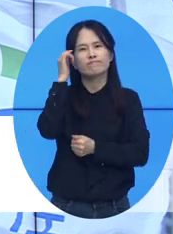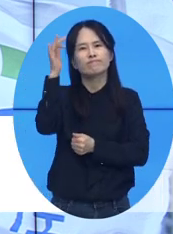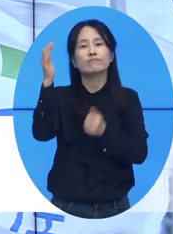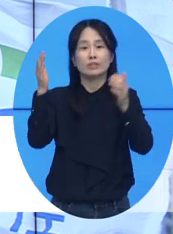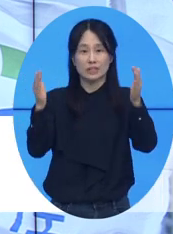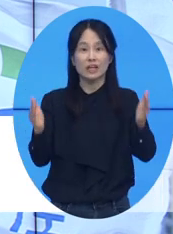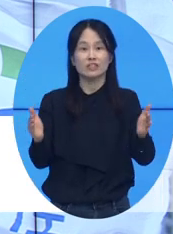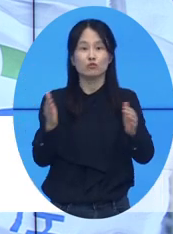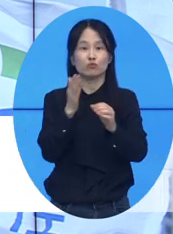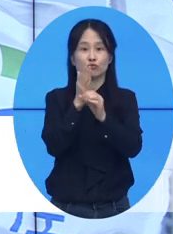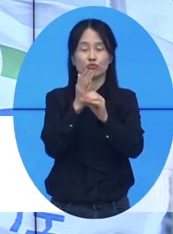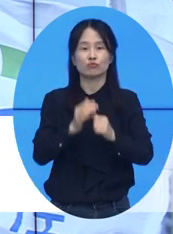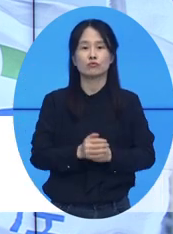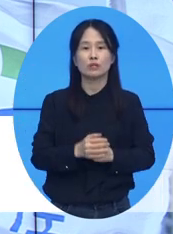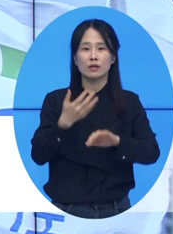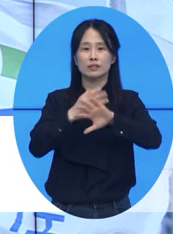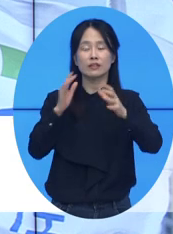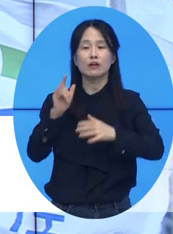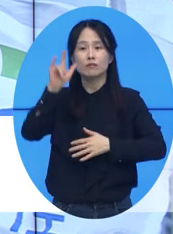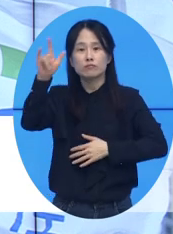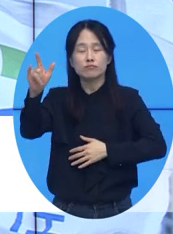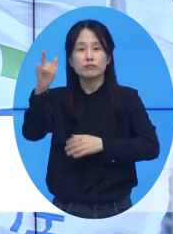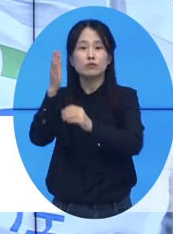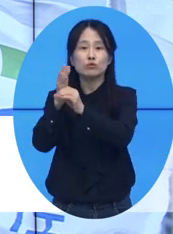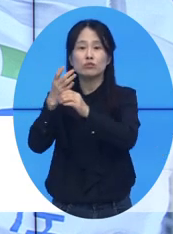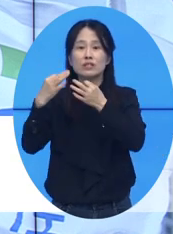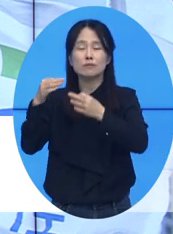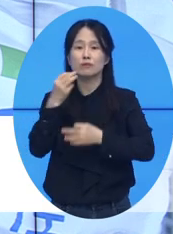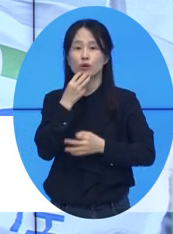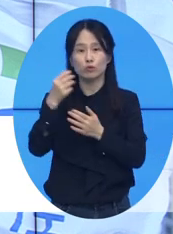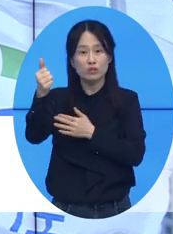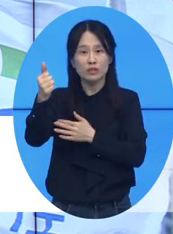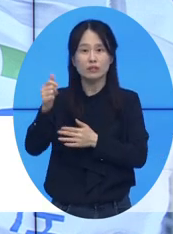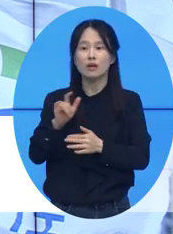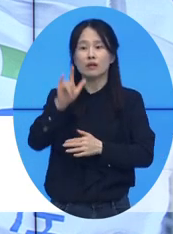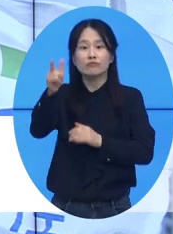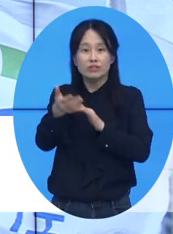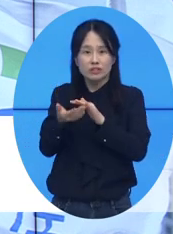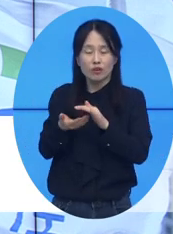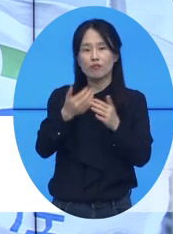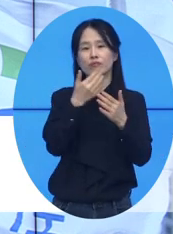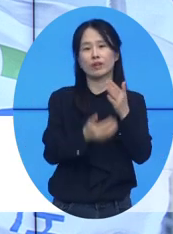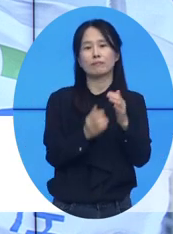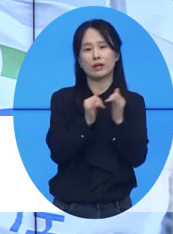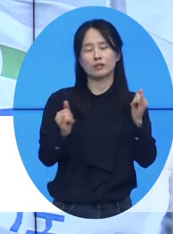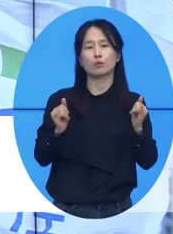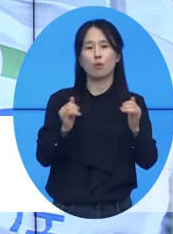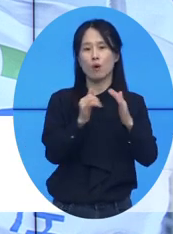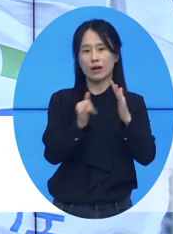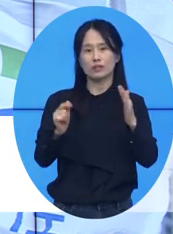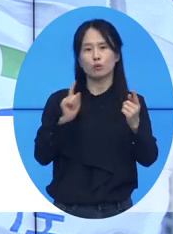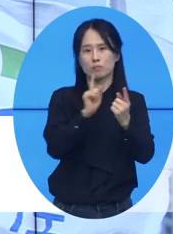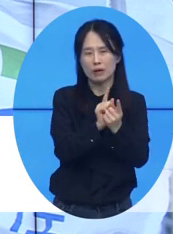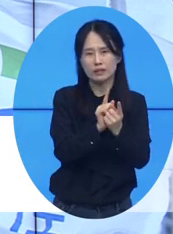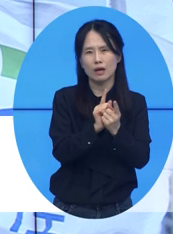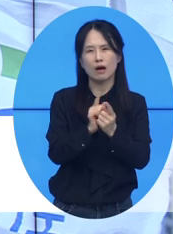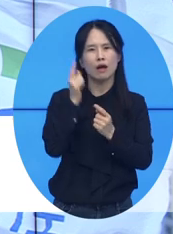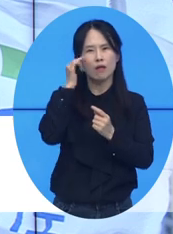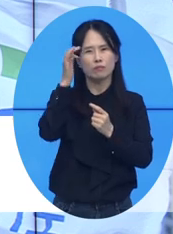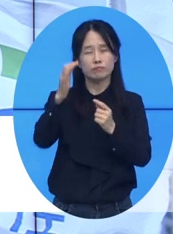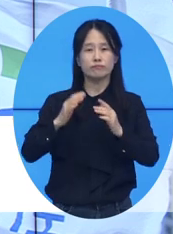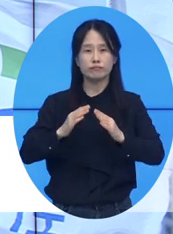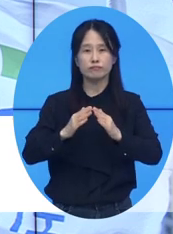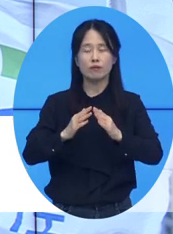중인데요. 해외 방문 중인 김동연 경기도지사는 출장 전 유가족들을 만나 추모시설 건립에 최선을 다하겠다고